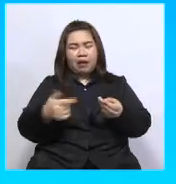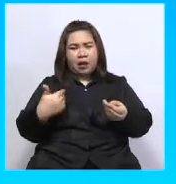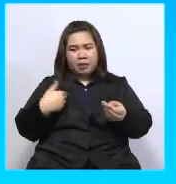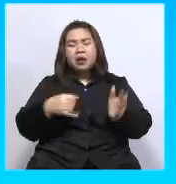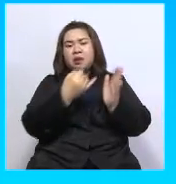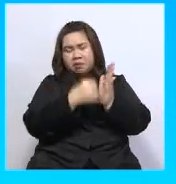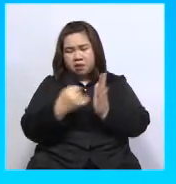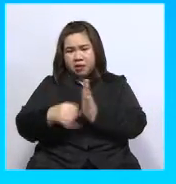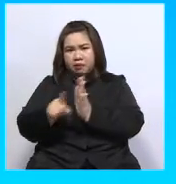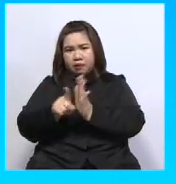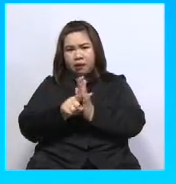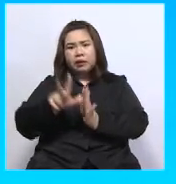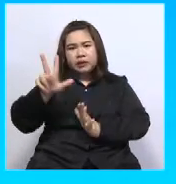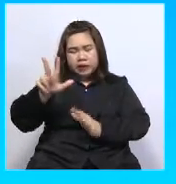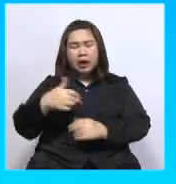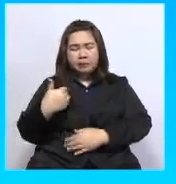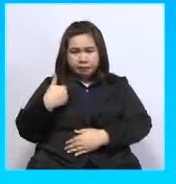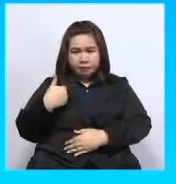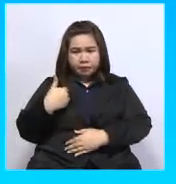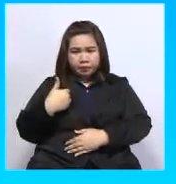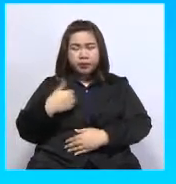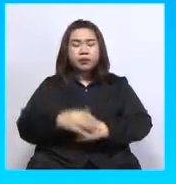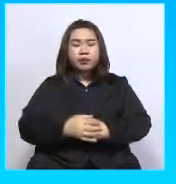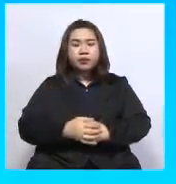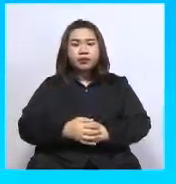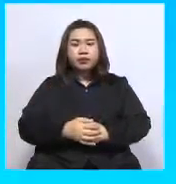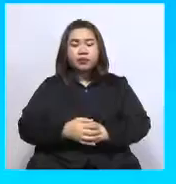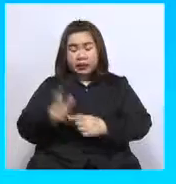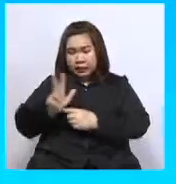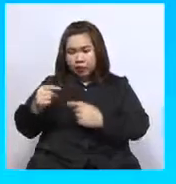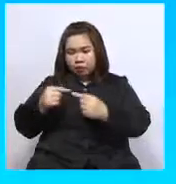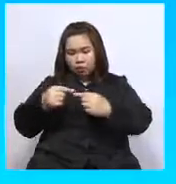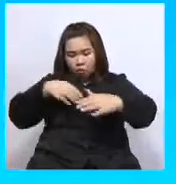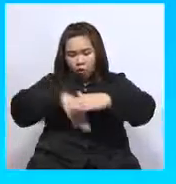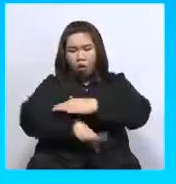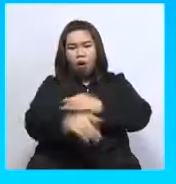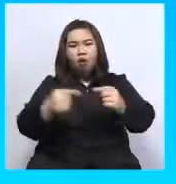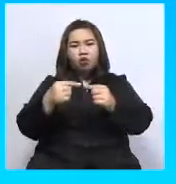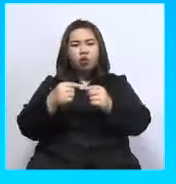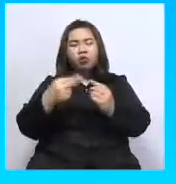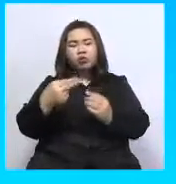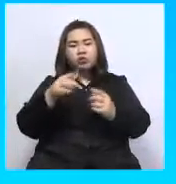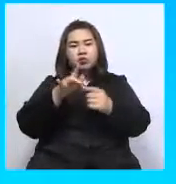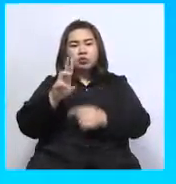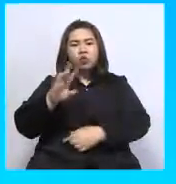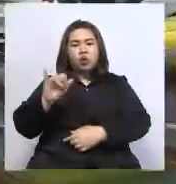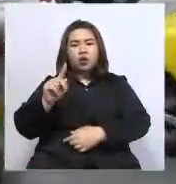น 3,524 คันส่วนอันดับที่3ก็คือบริเวณทางลอดแยกห้วยขวางนะคะจำนว